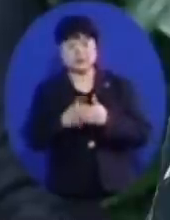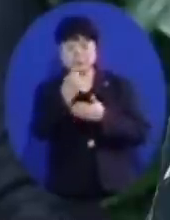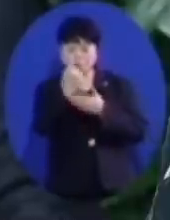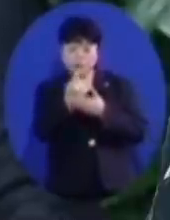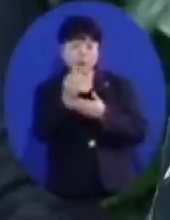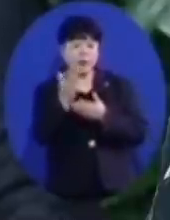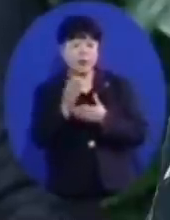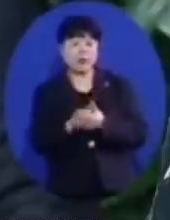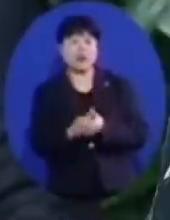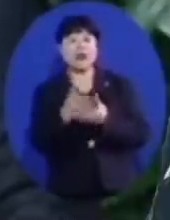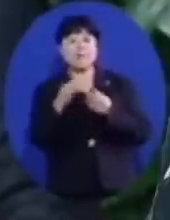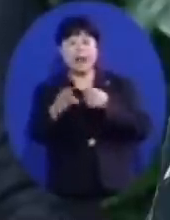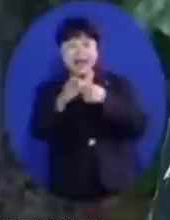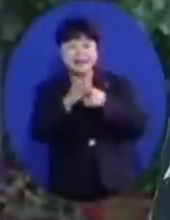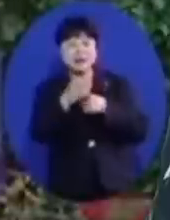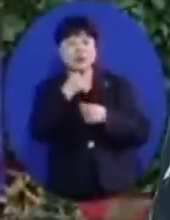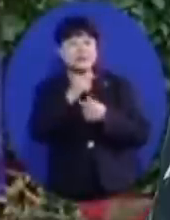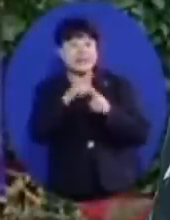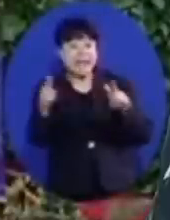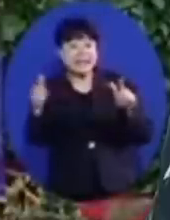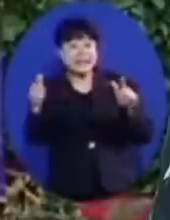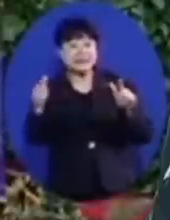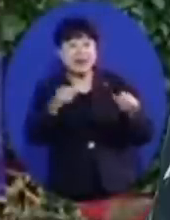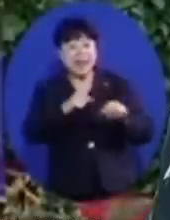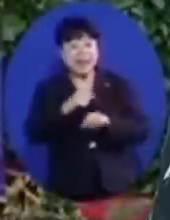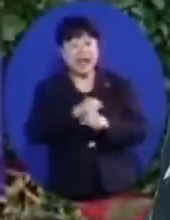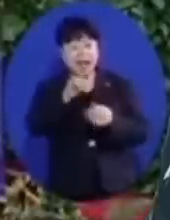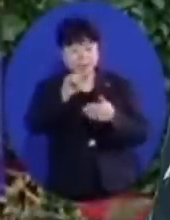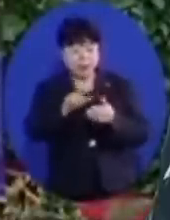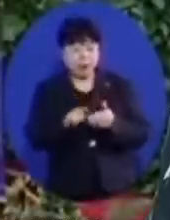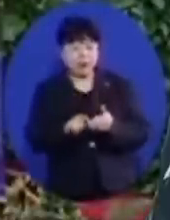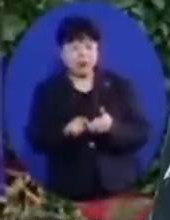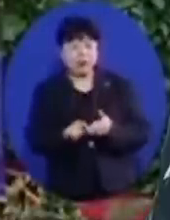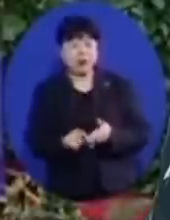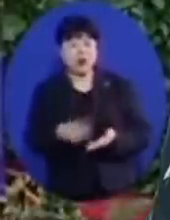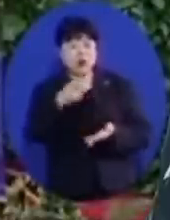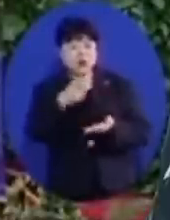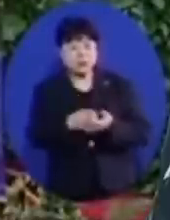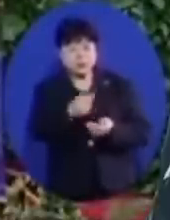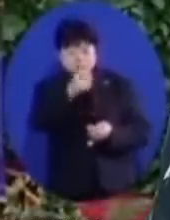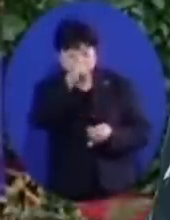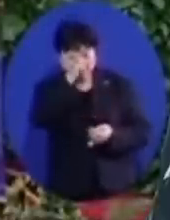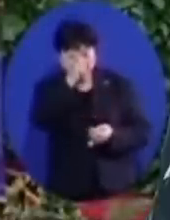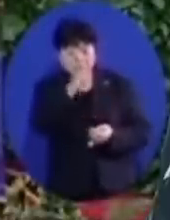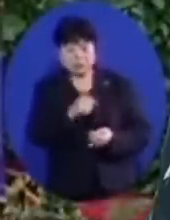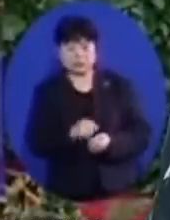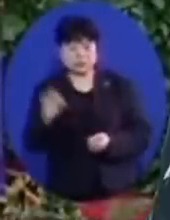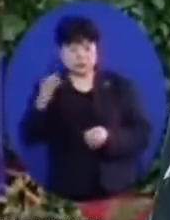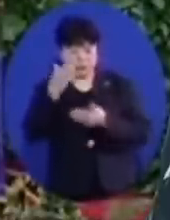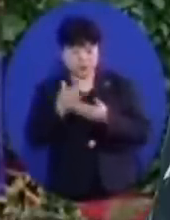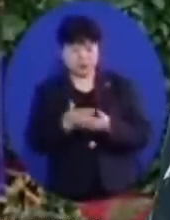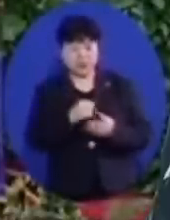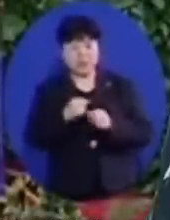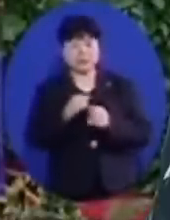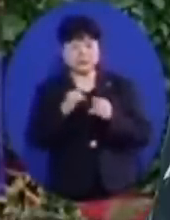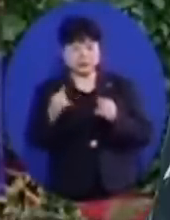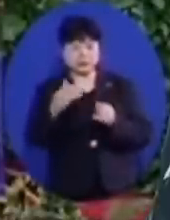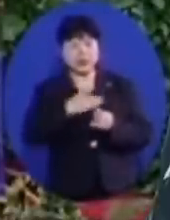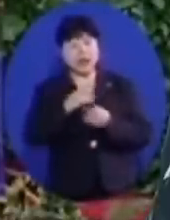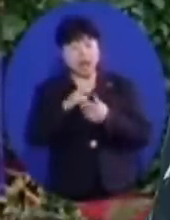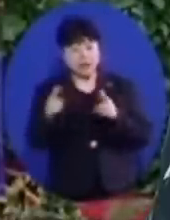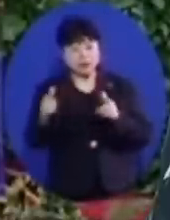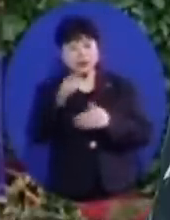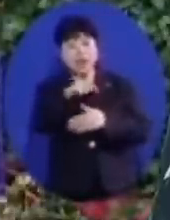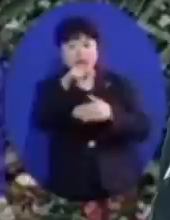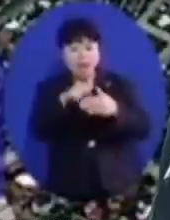것입니다 내가 만일 원치 아니하는 그것을 행하면 내가 이로써 율법이 선한 것을 시인하노니 이제는 그것을 행하는 자다가 내가 아니요